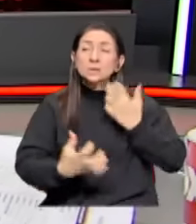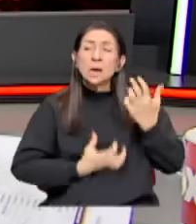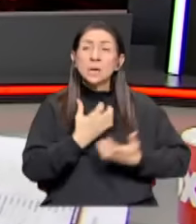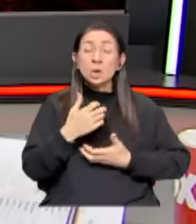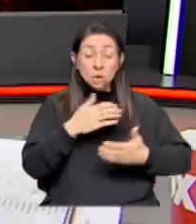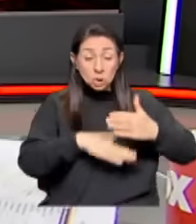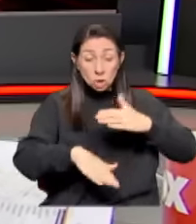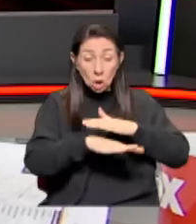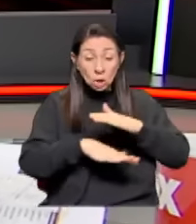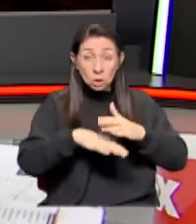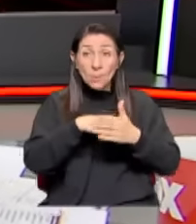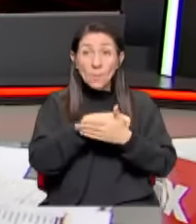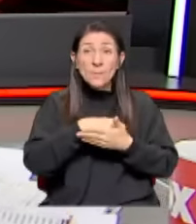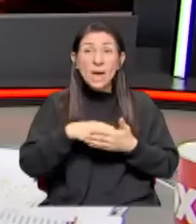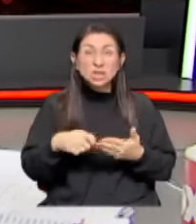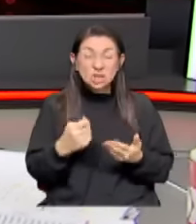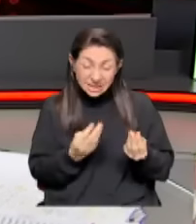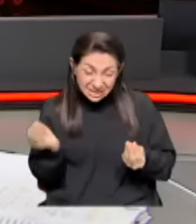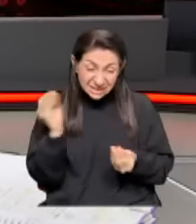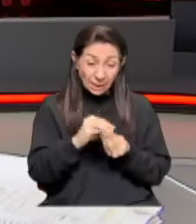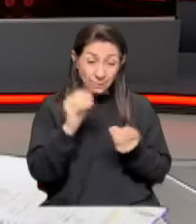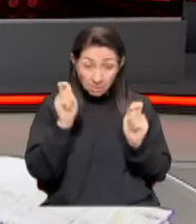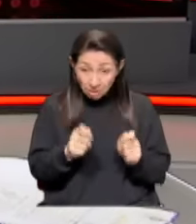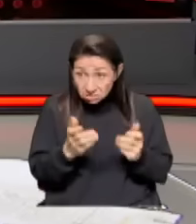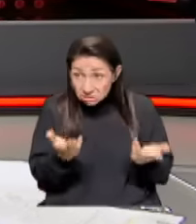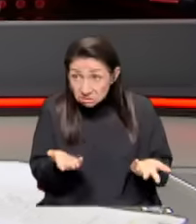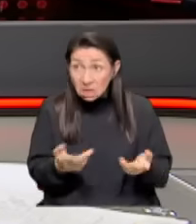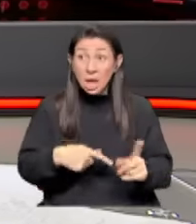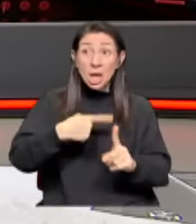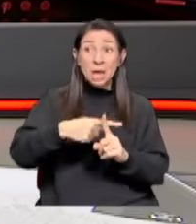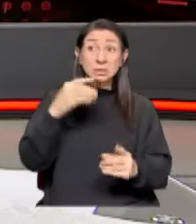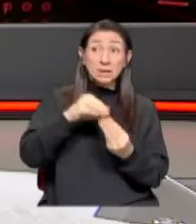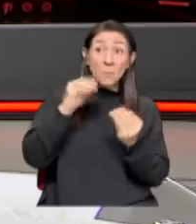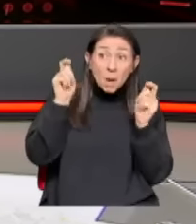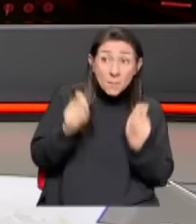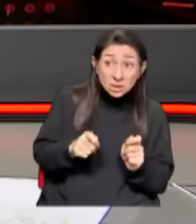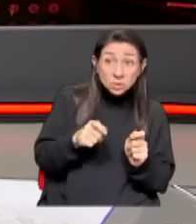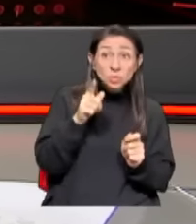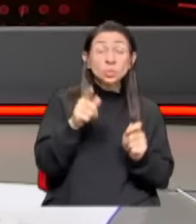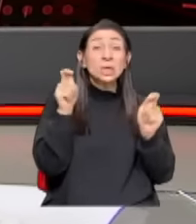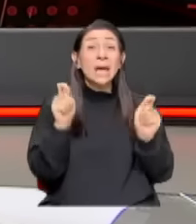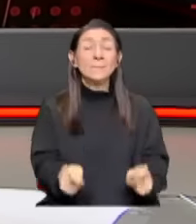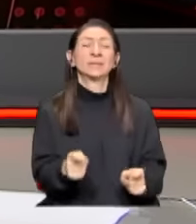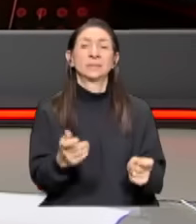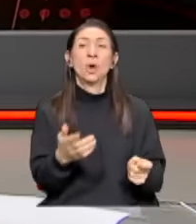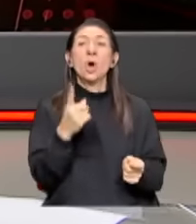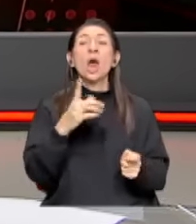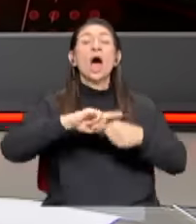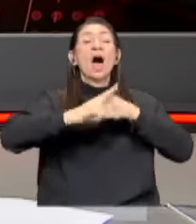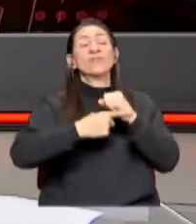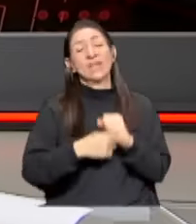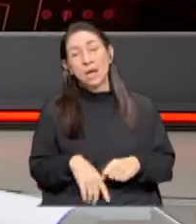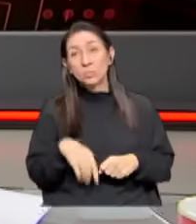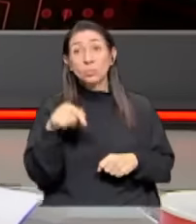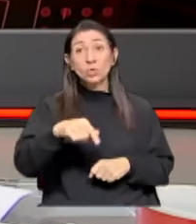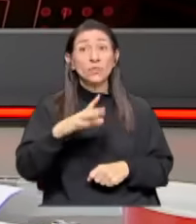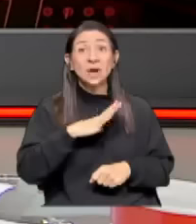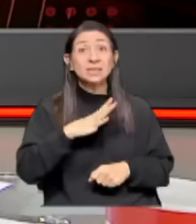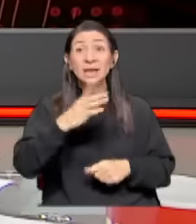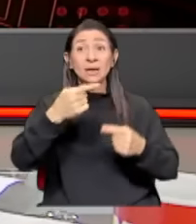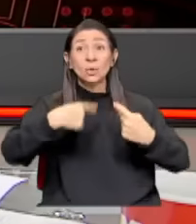kök maaşımı arttırırsınız, ek zam mı yaparsınız, şunu yapın. Öyle haftaya bakın, bugün vardı